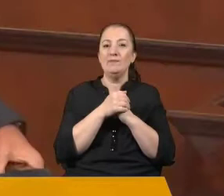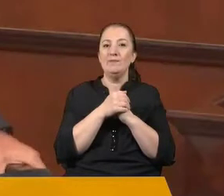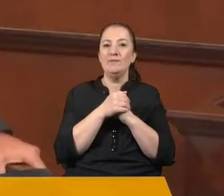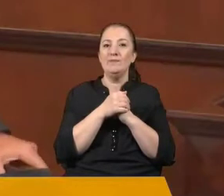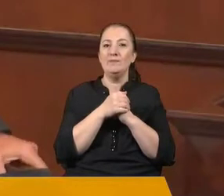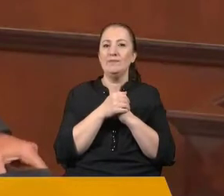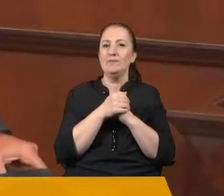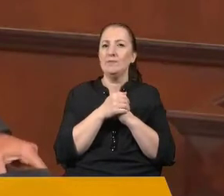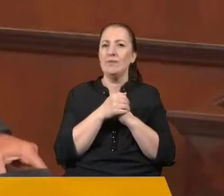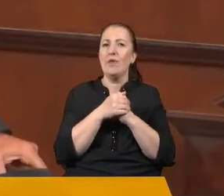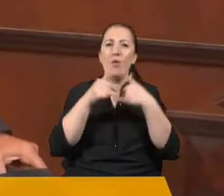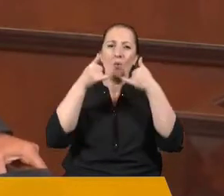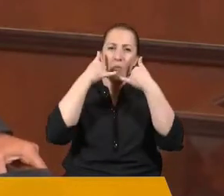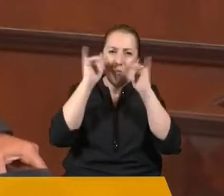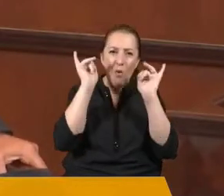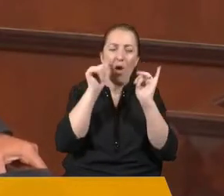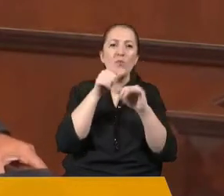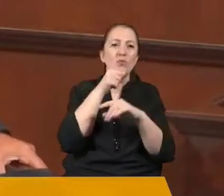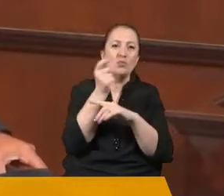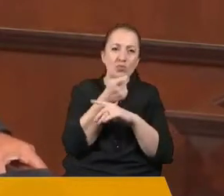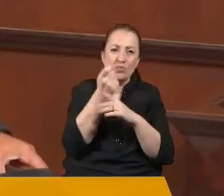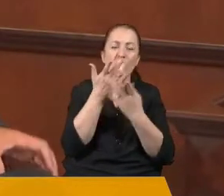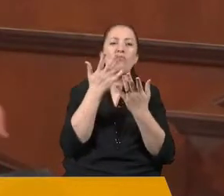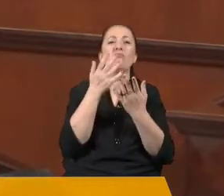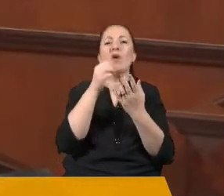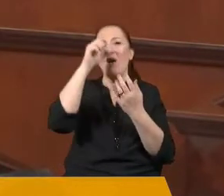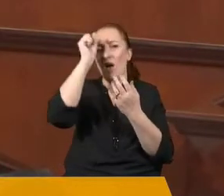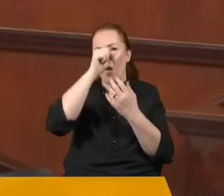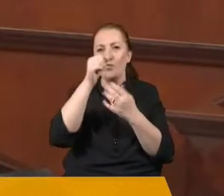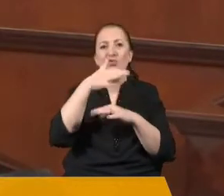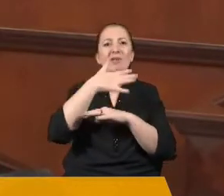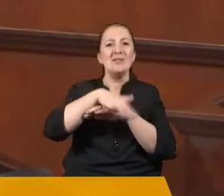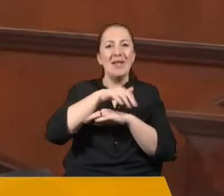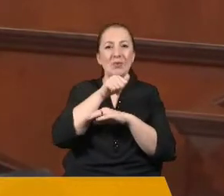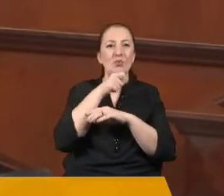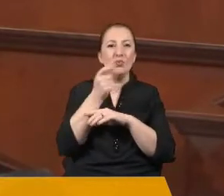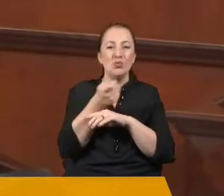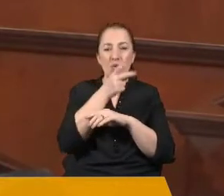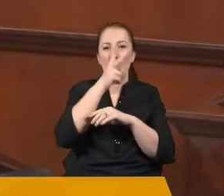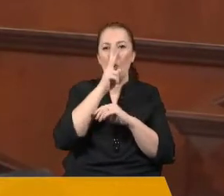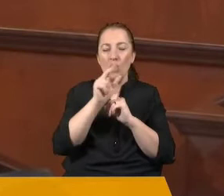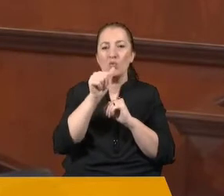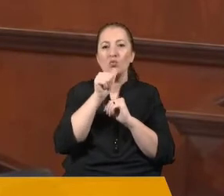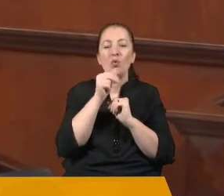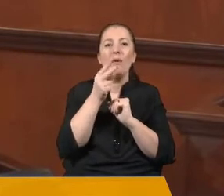ineğini sulayan, marulunu sulayan, havucunu sulayan köylünün